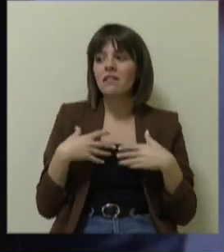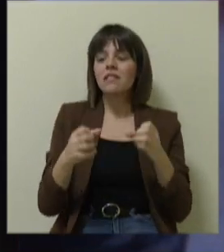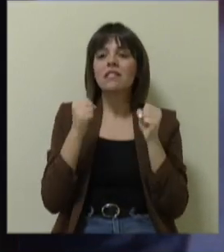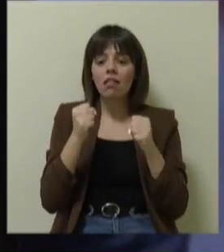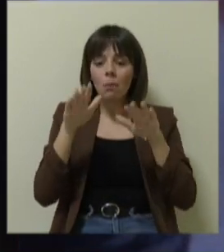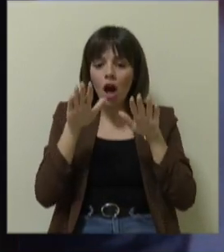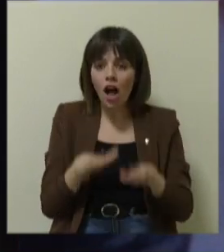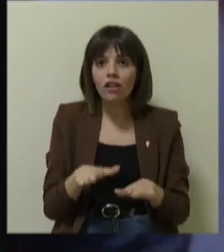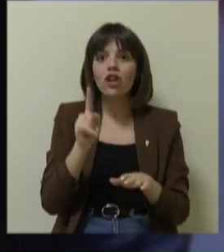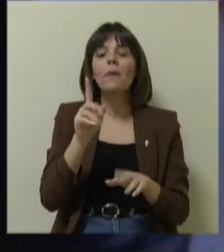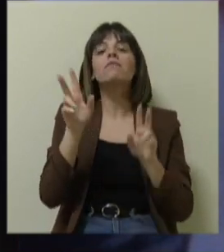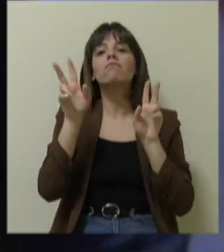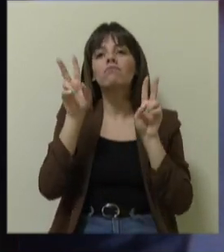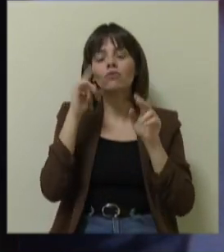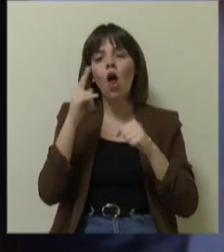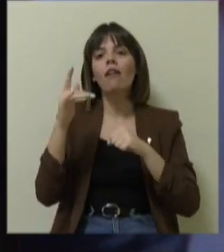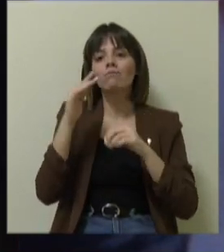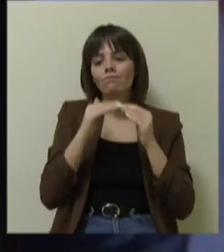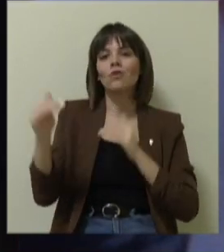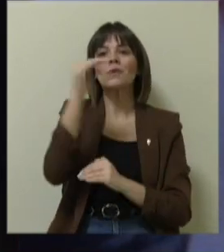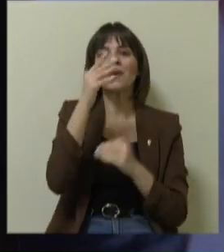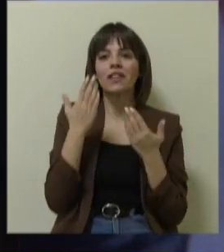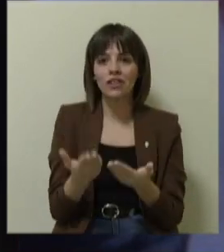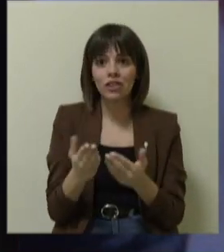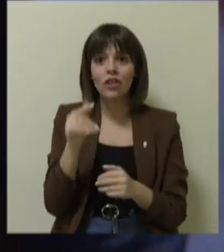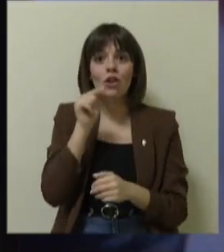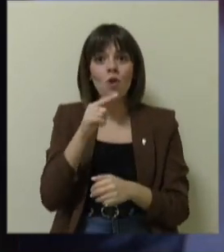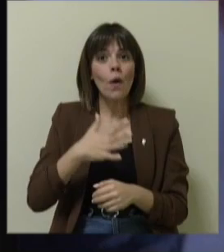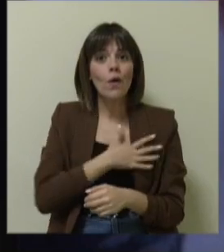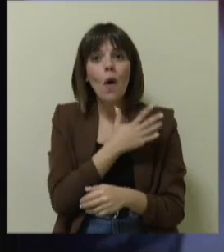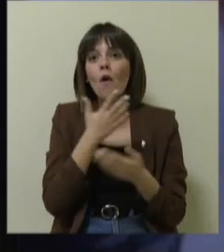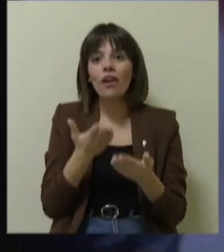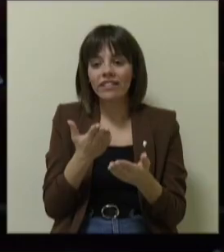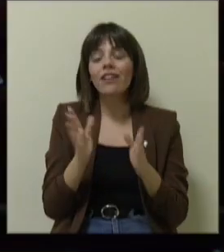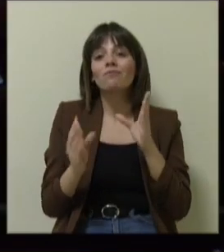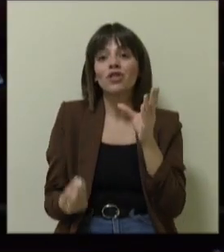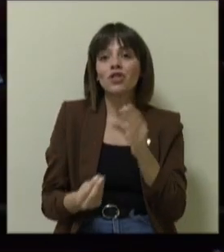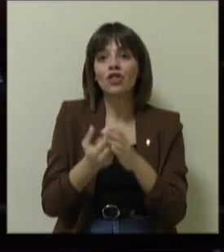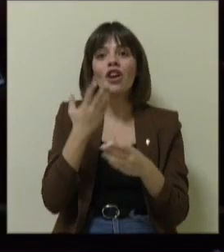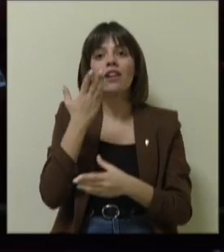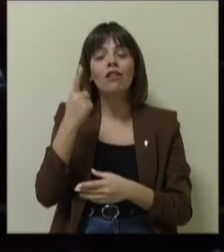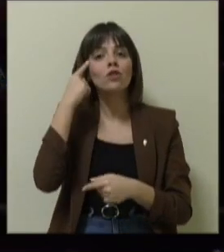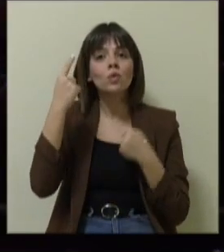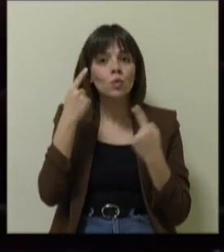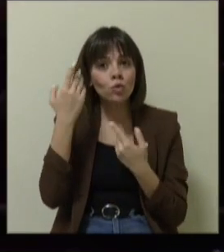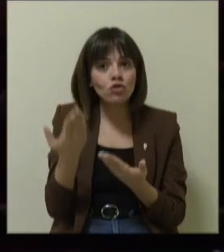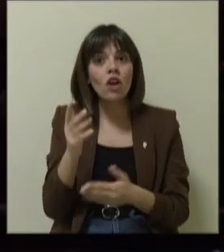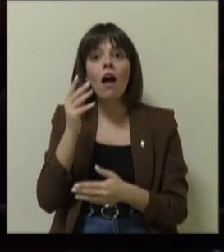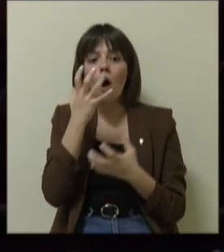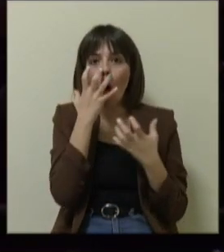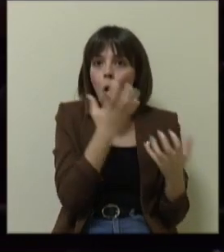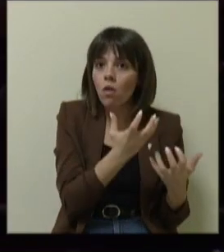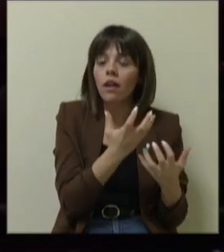ve kalıcı bir konuma yükselteceğiz. Bu kongrede ortaya konulan düşünce ve